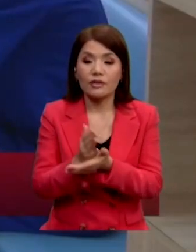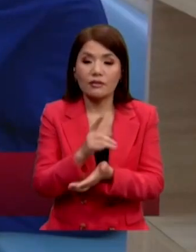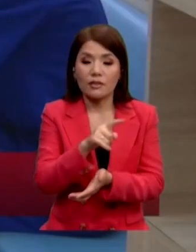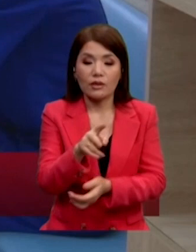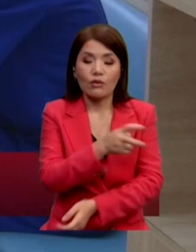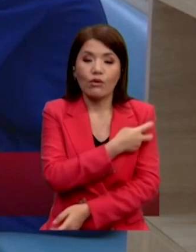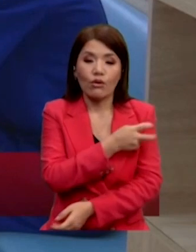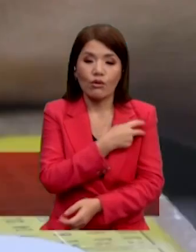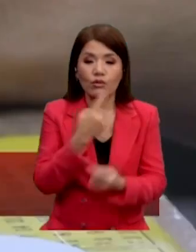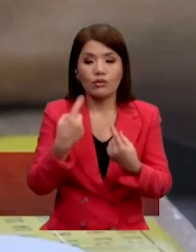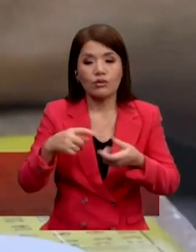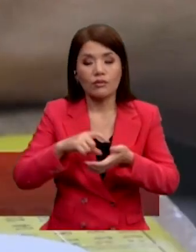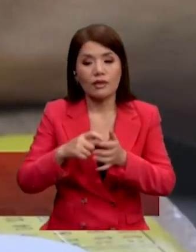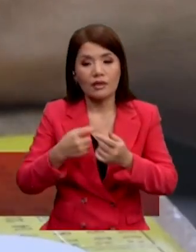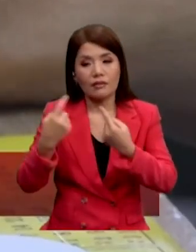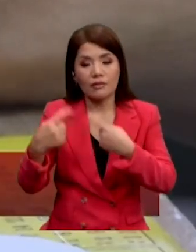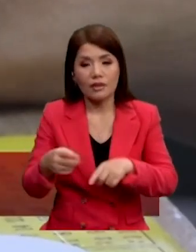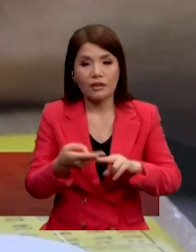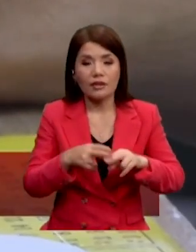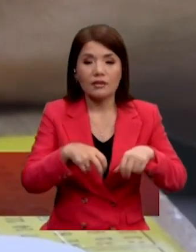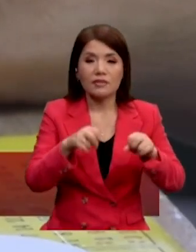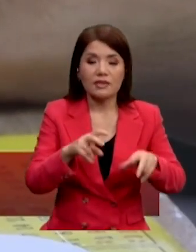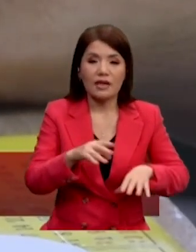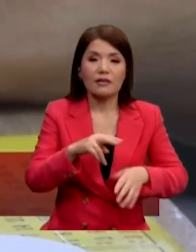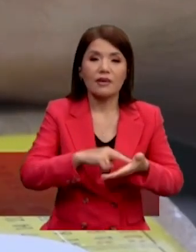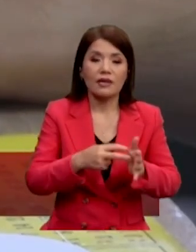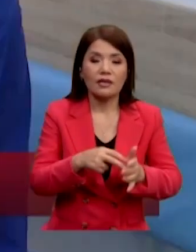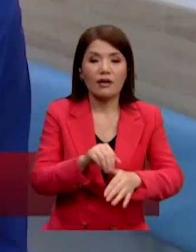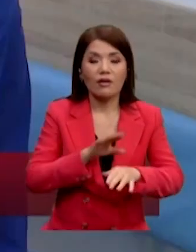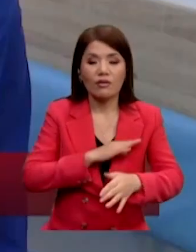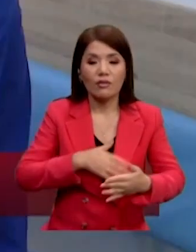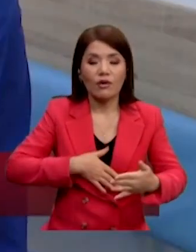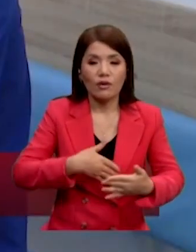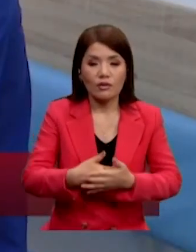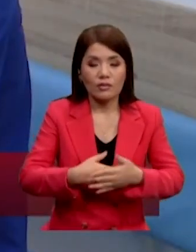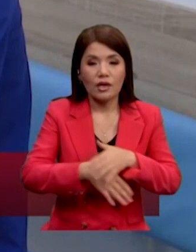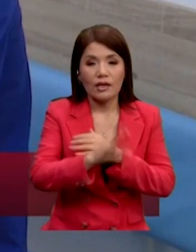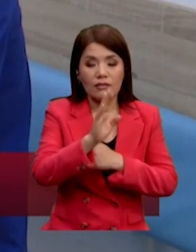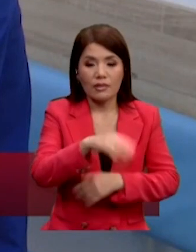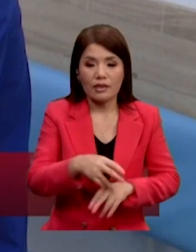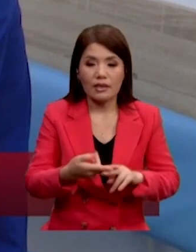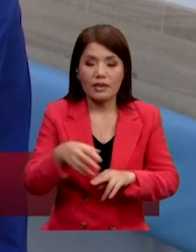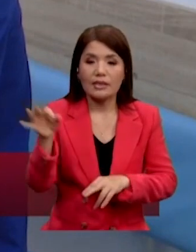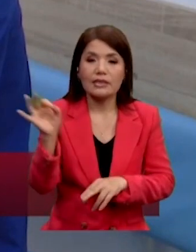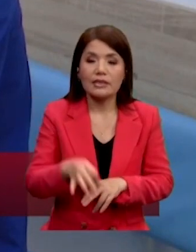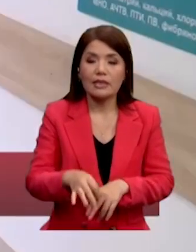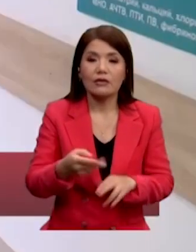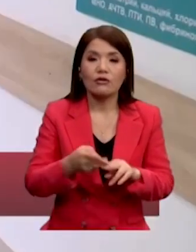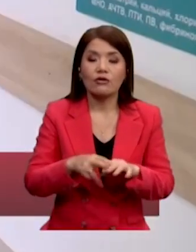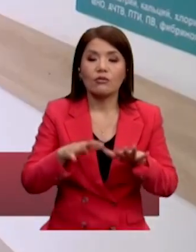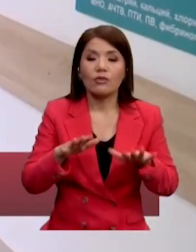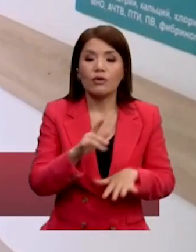дәрігерді өзге бөлімшеге, кейбірін жоспарлы еңбек демалысына жіберген. Оған қоса тек шұғыл түрде түскен науқастарды